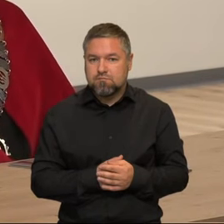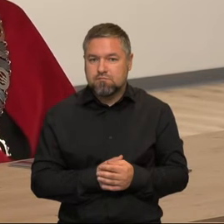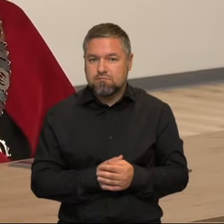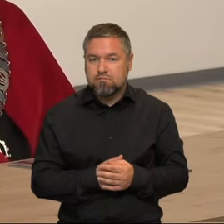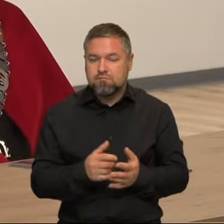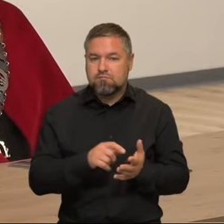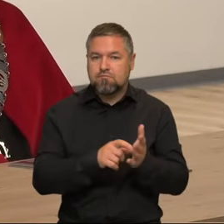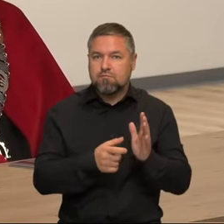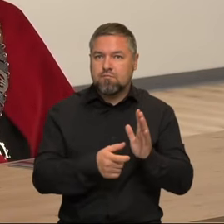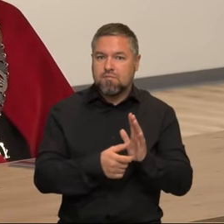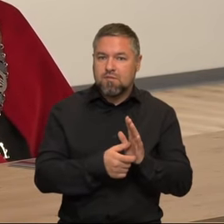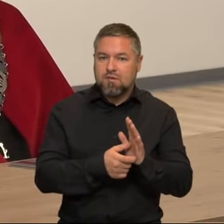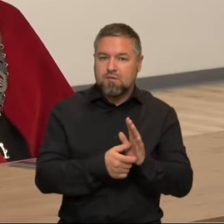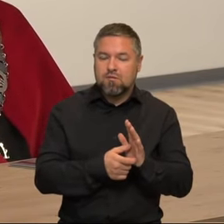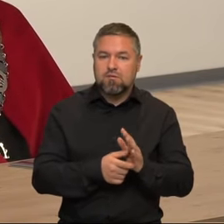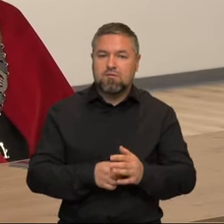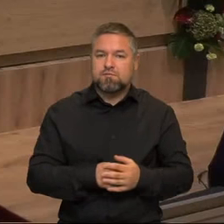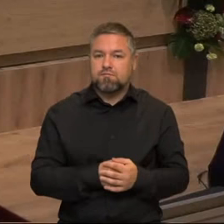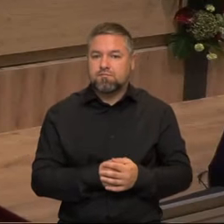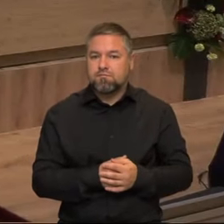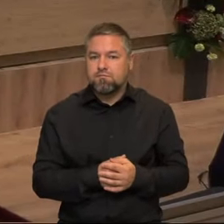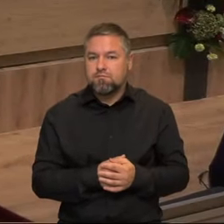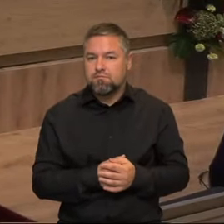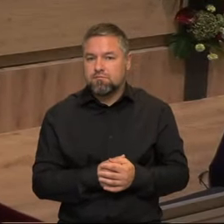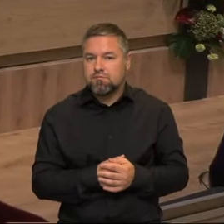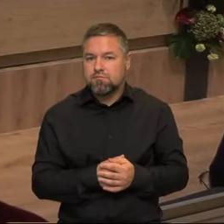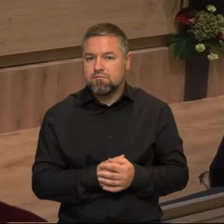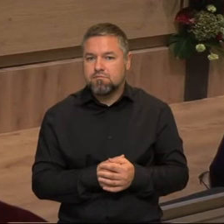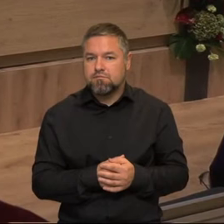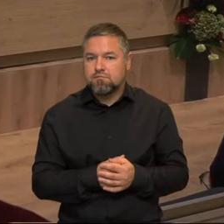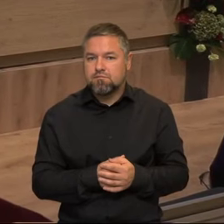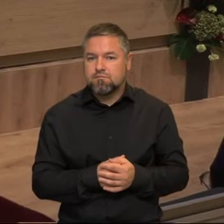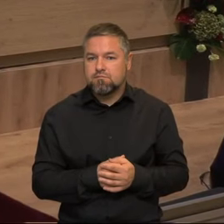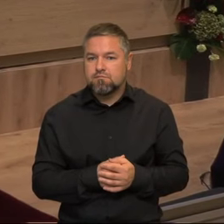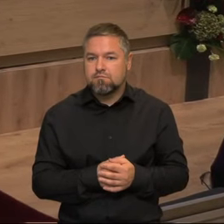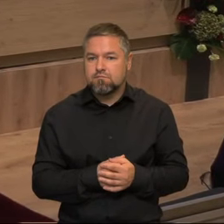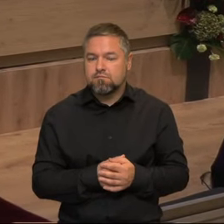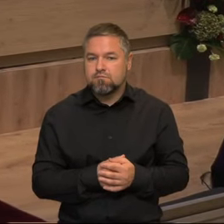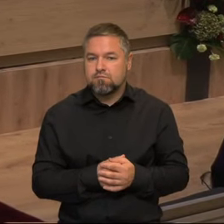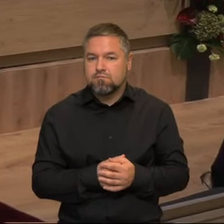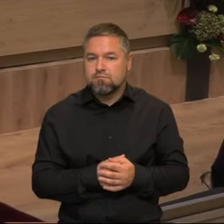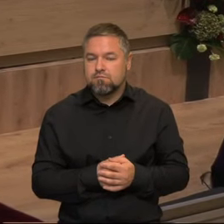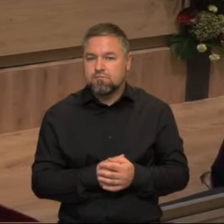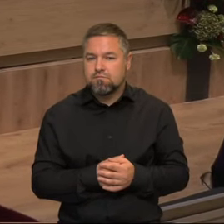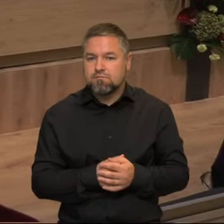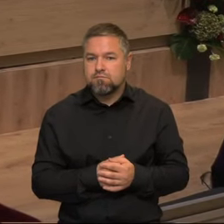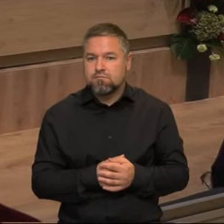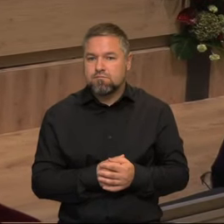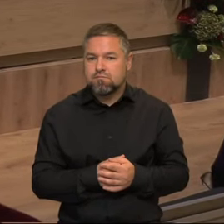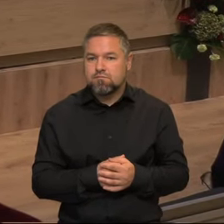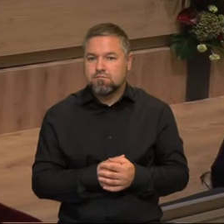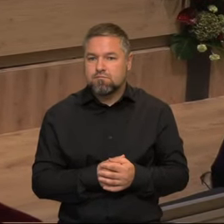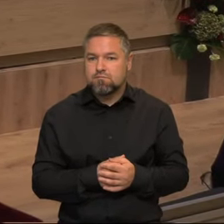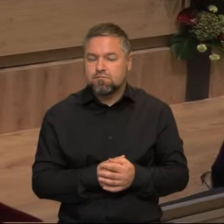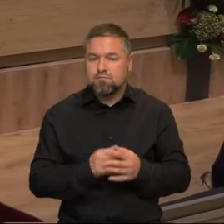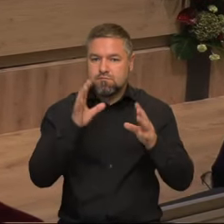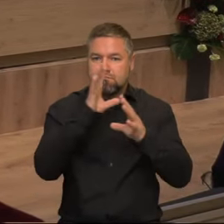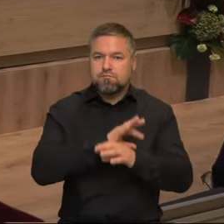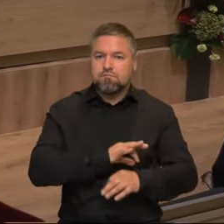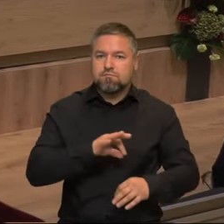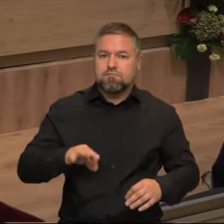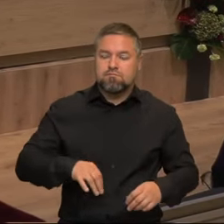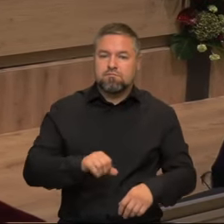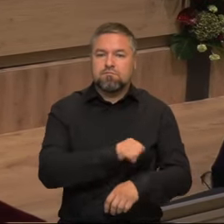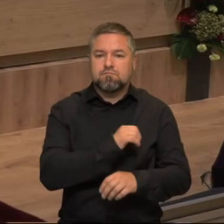auli, której patronem jest wybitny naukowiec i wieloletni dziekan Wydziału Chemicznego. Szanowni Państwo, w